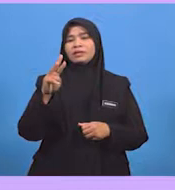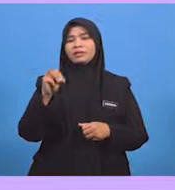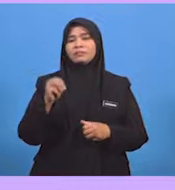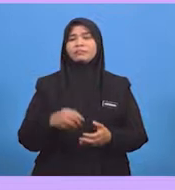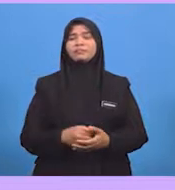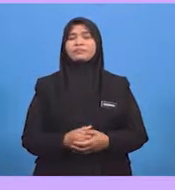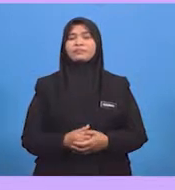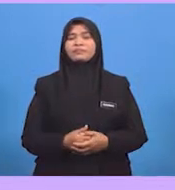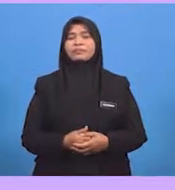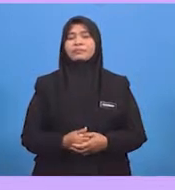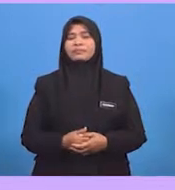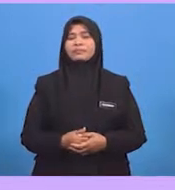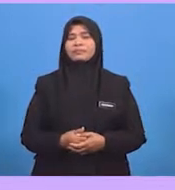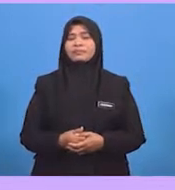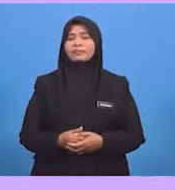RM?